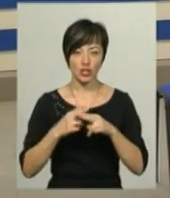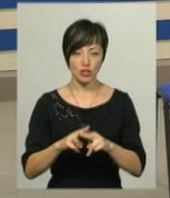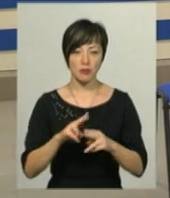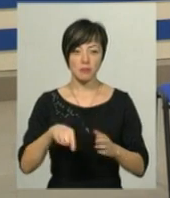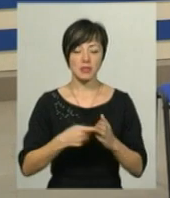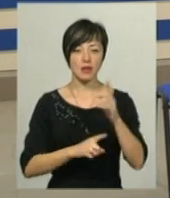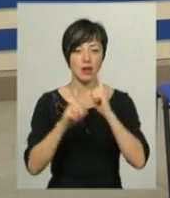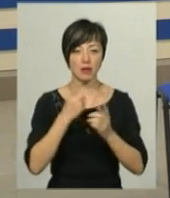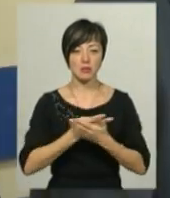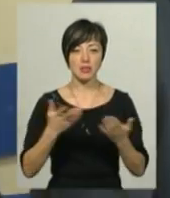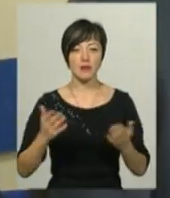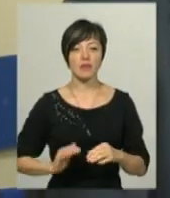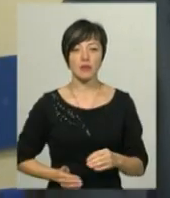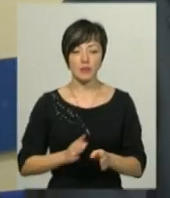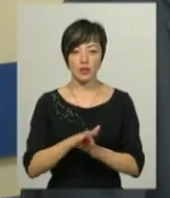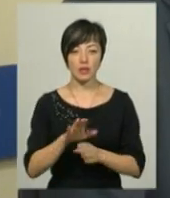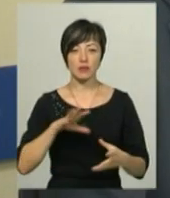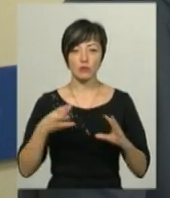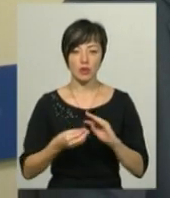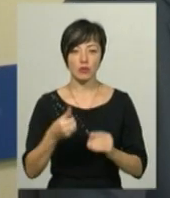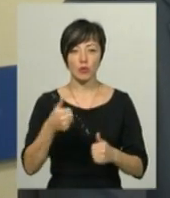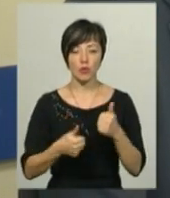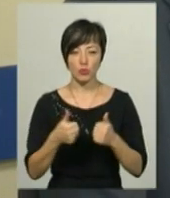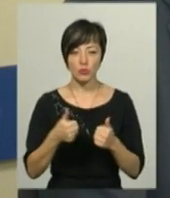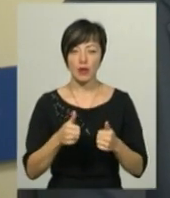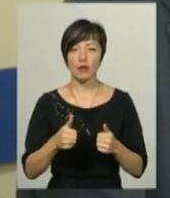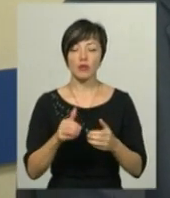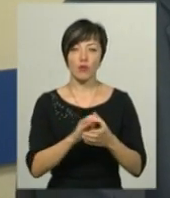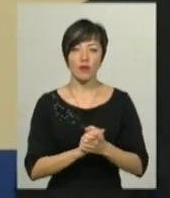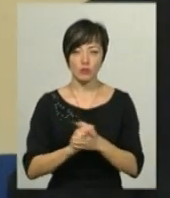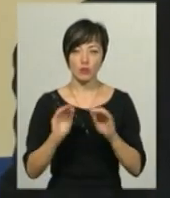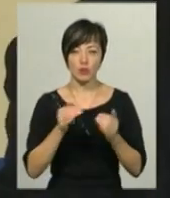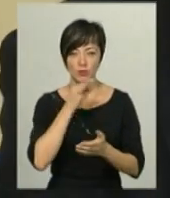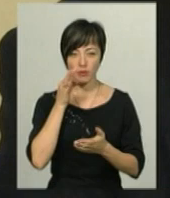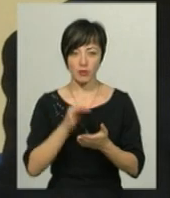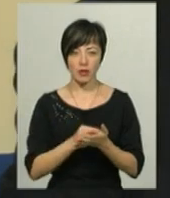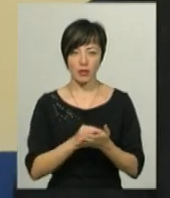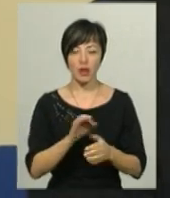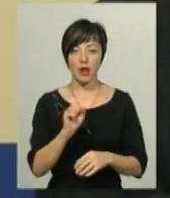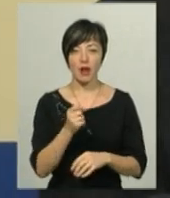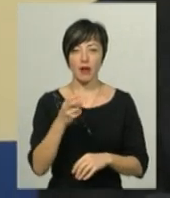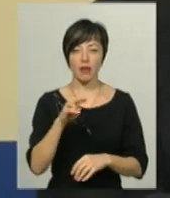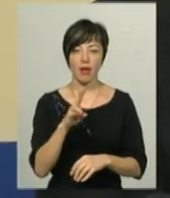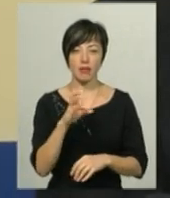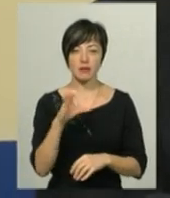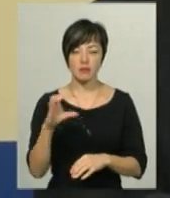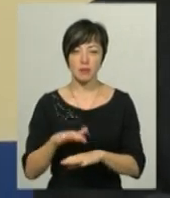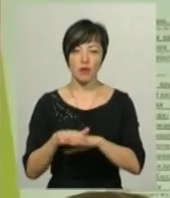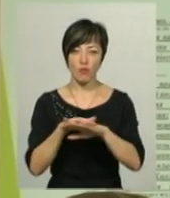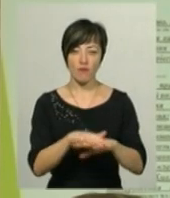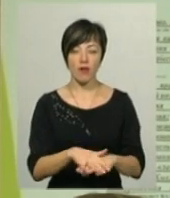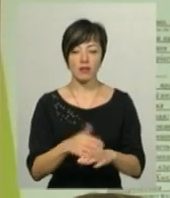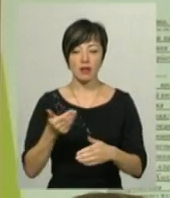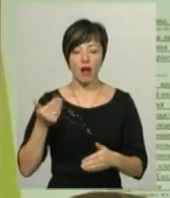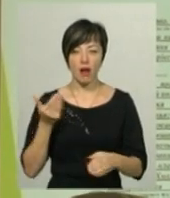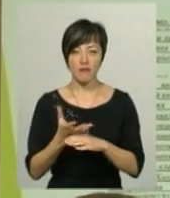раді представили підрядника. За результатами конкурсу ним стало товариство обмеженої відповідальності «Альянс Груп», якому перерахували